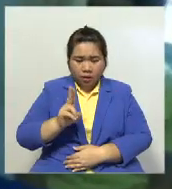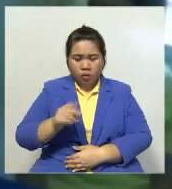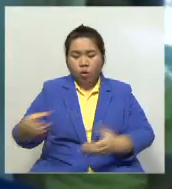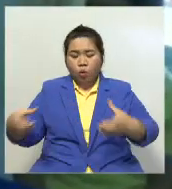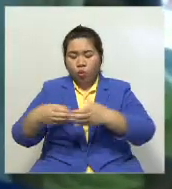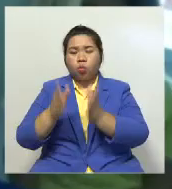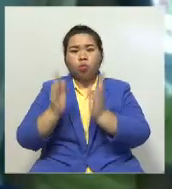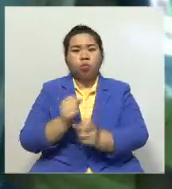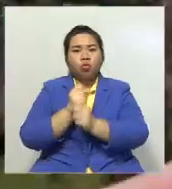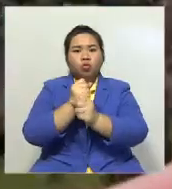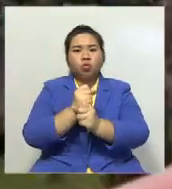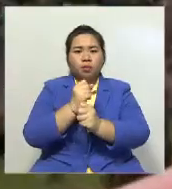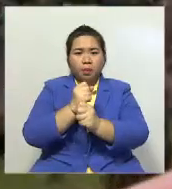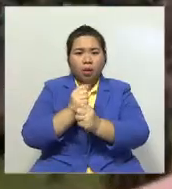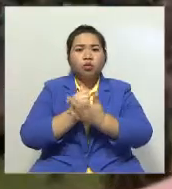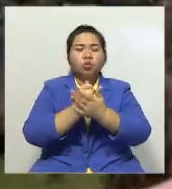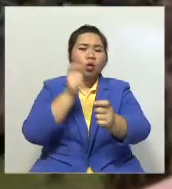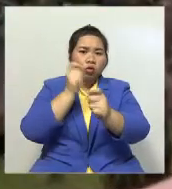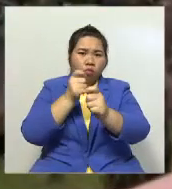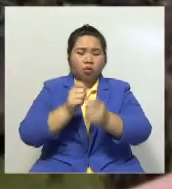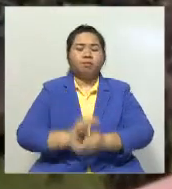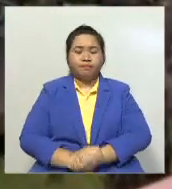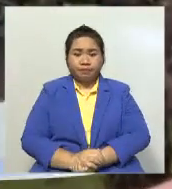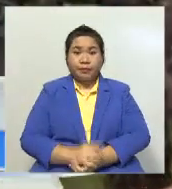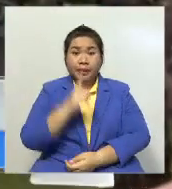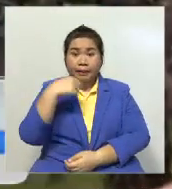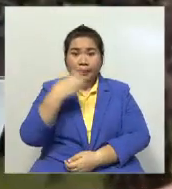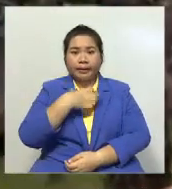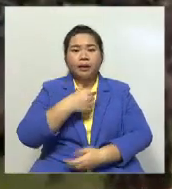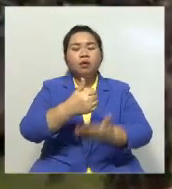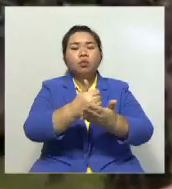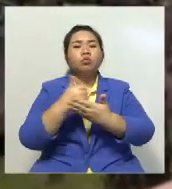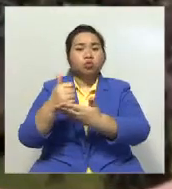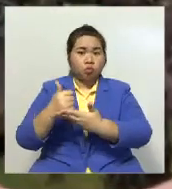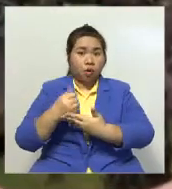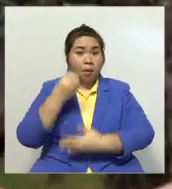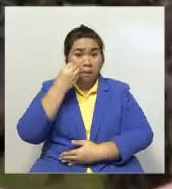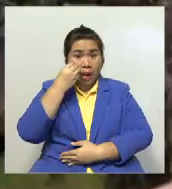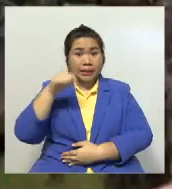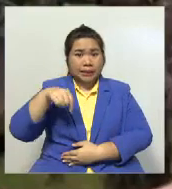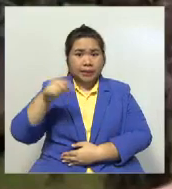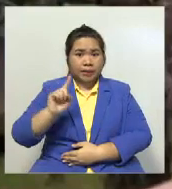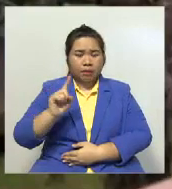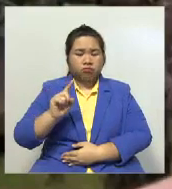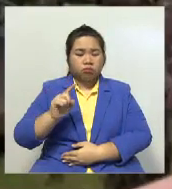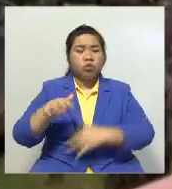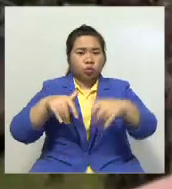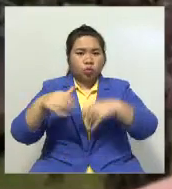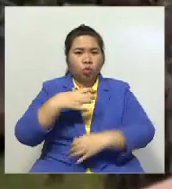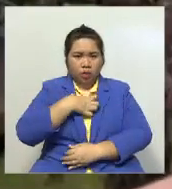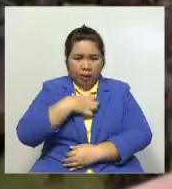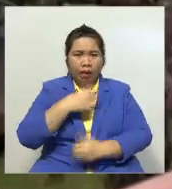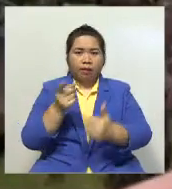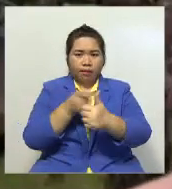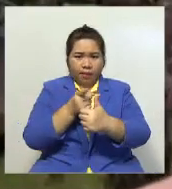ที่เสียหาย ใครที่จะเข้ามาช่วยเหลือชาวบ้านที่ในหมู่บ้านตำบลไร่โว่นะครับสิ่งที่ชาวบ้านต้องการคือ